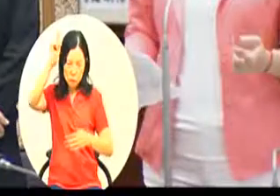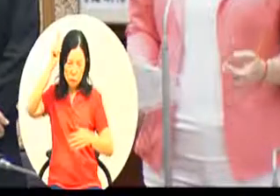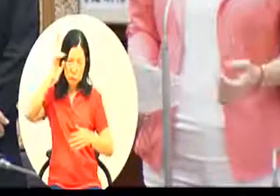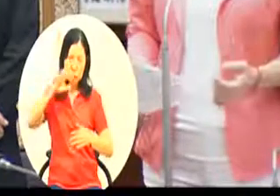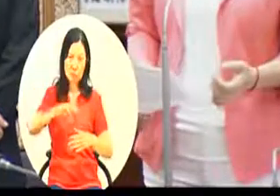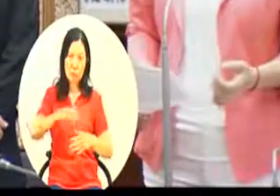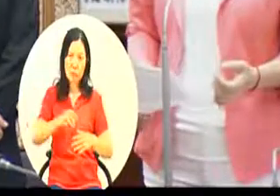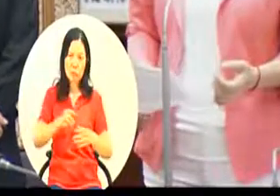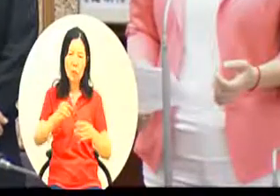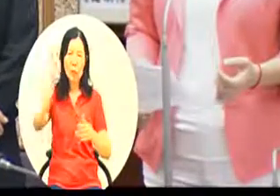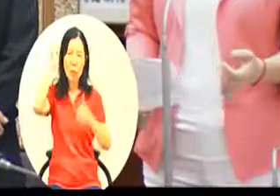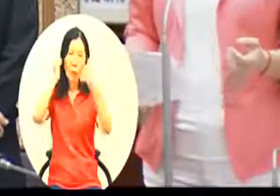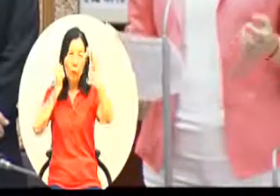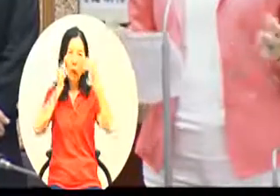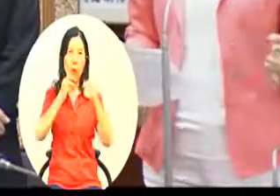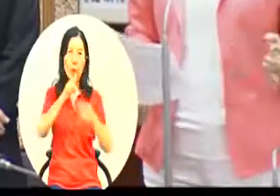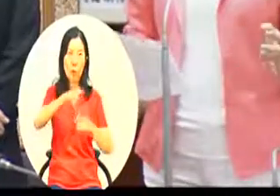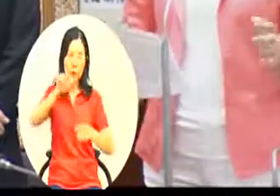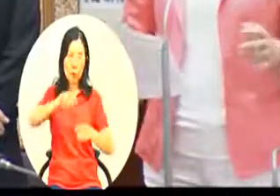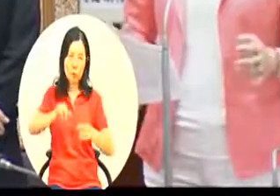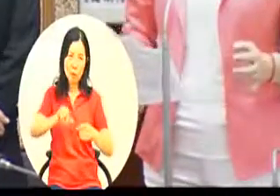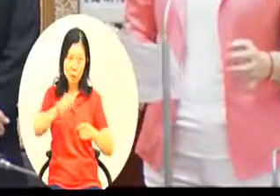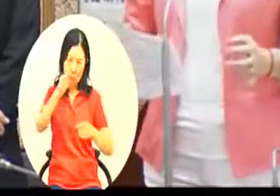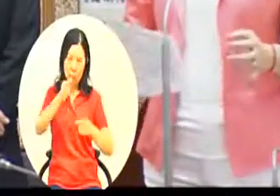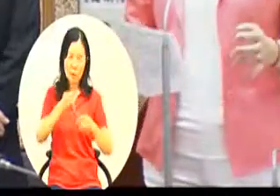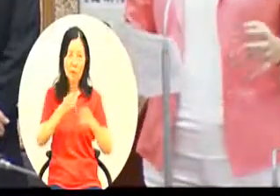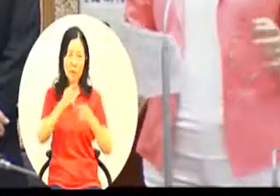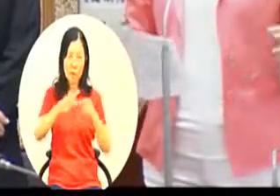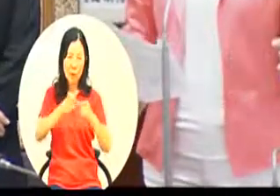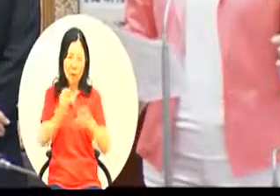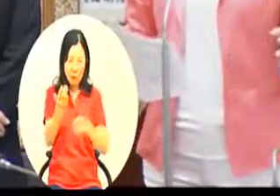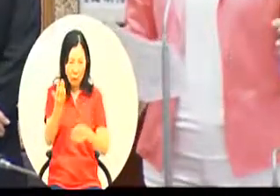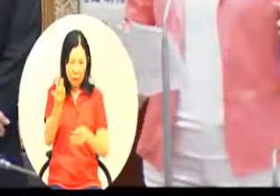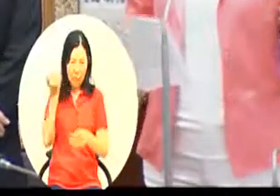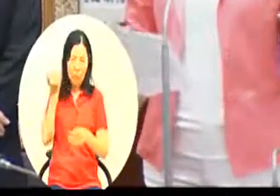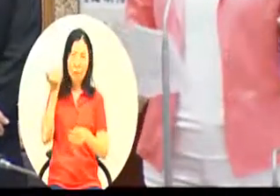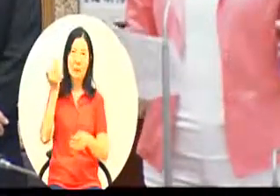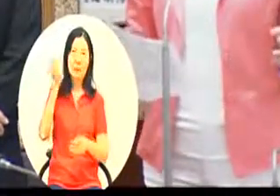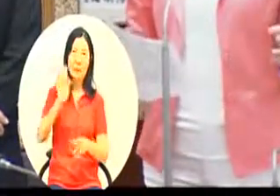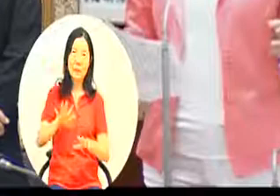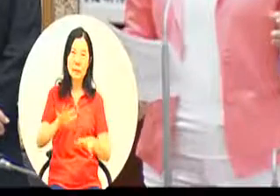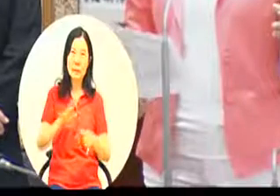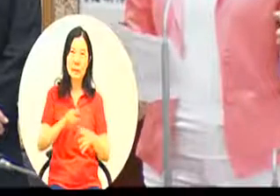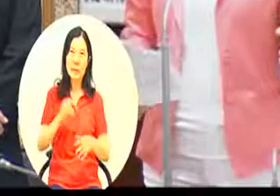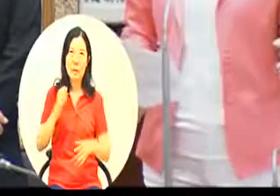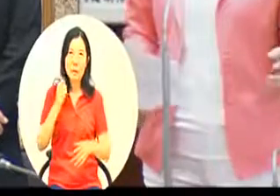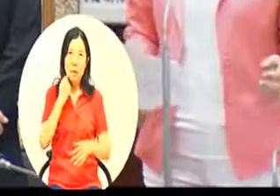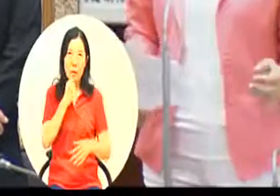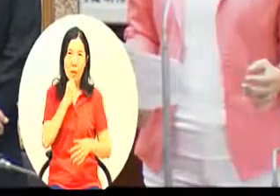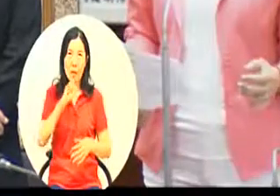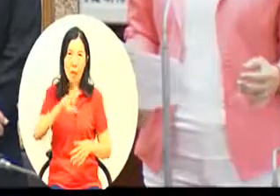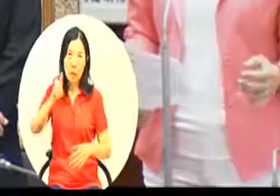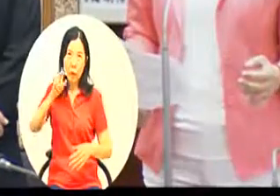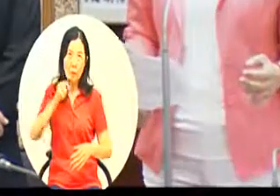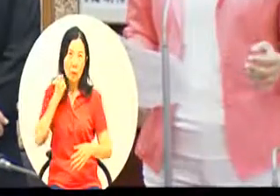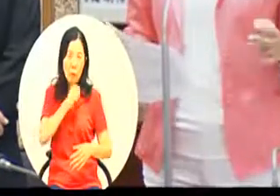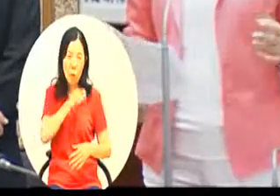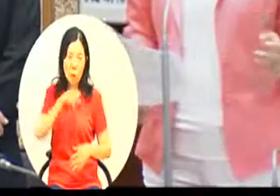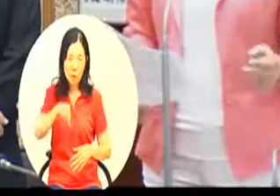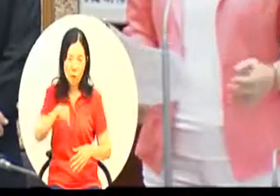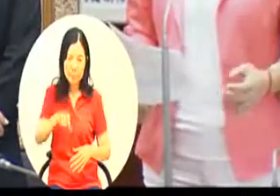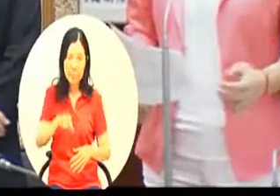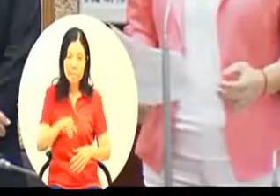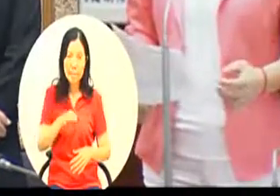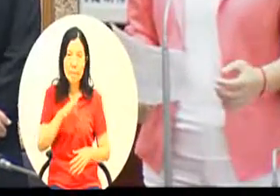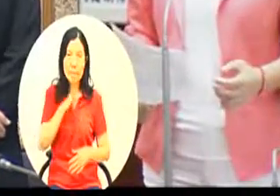到6500年，从我们台湾哦有人类来，他第一个踏足的在我们台湾这一块宝地是